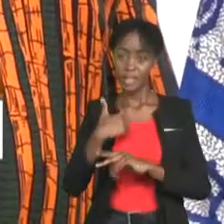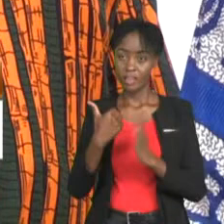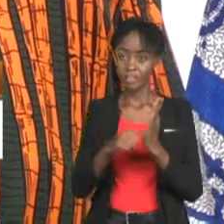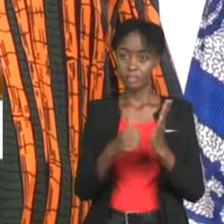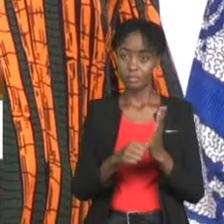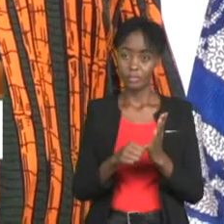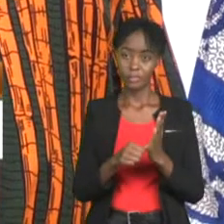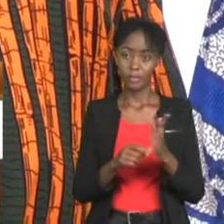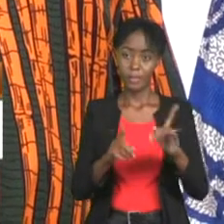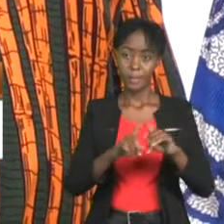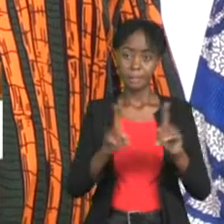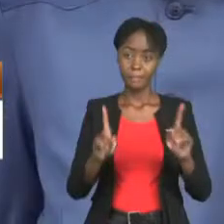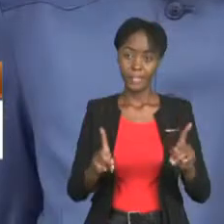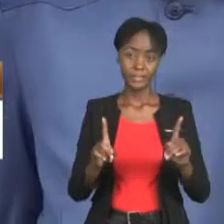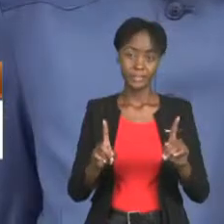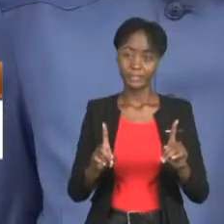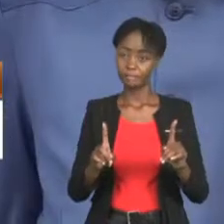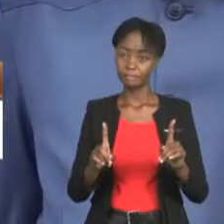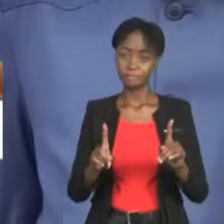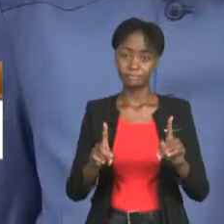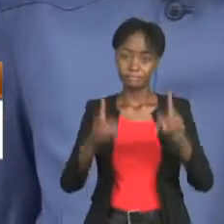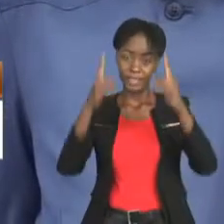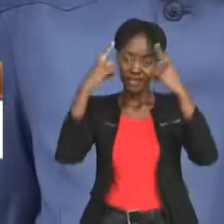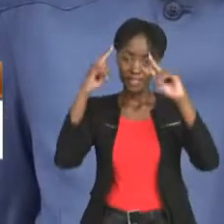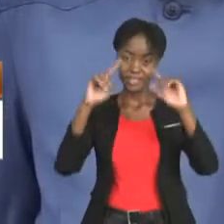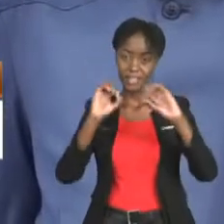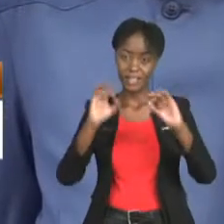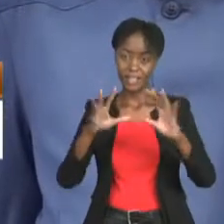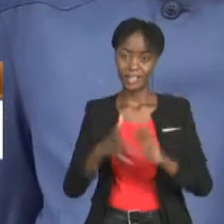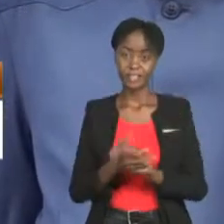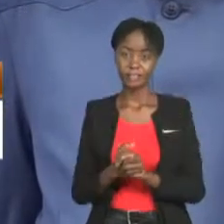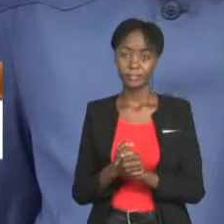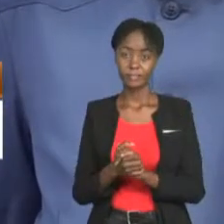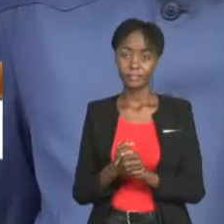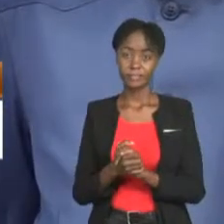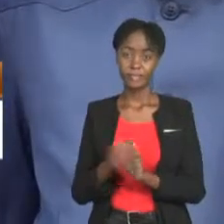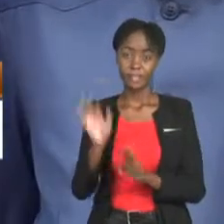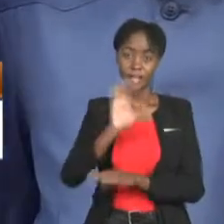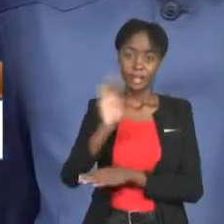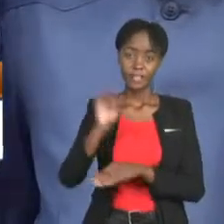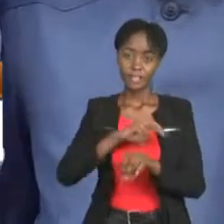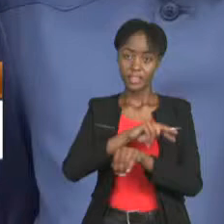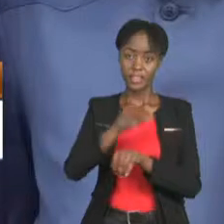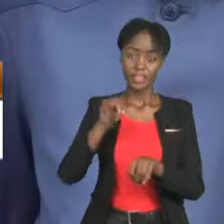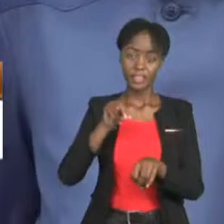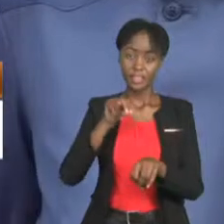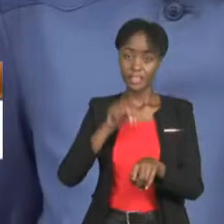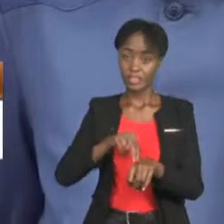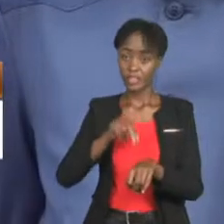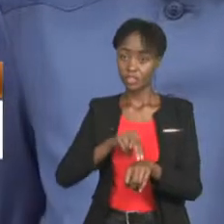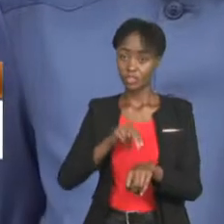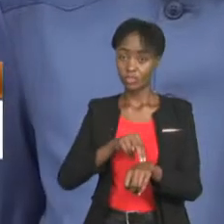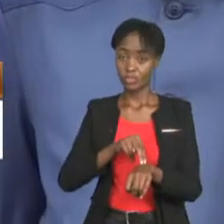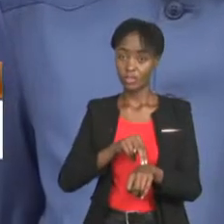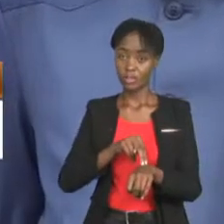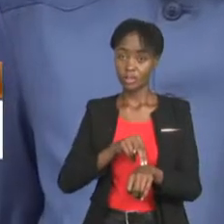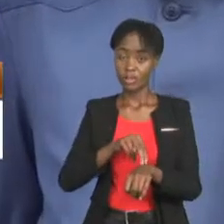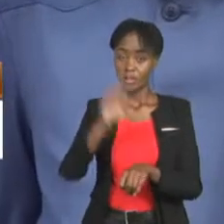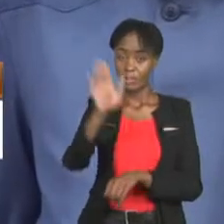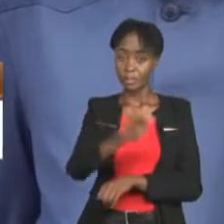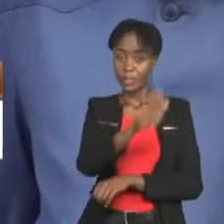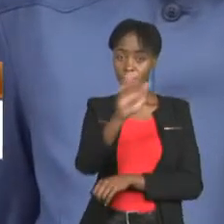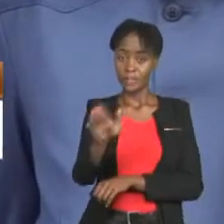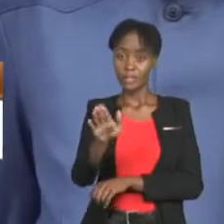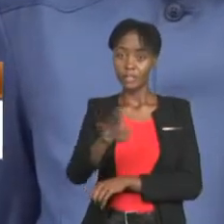lakini linakuwa kwa upole. The National Assembly to expedite the passing of the sugar